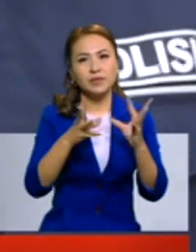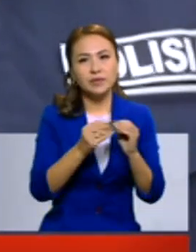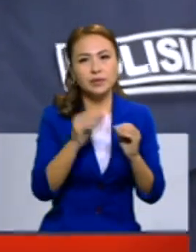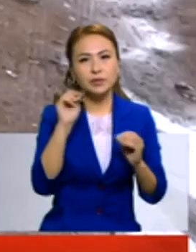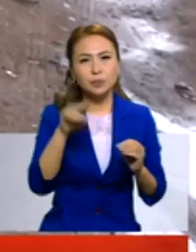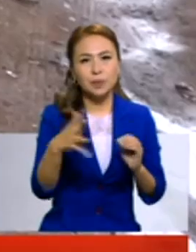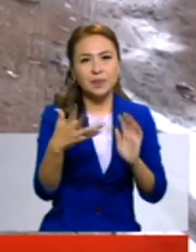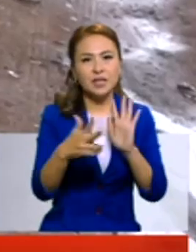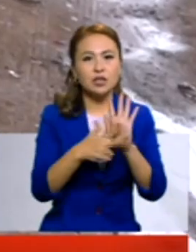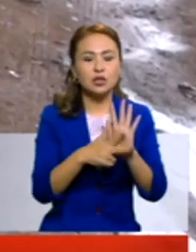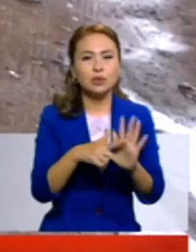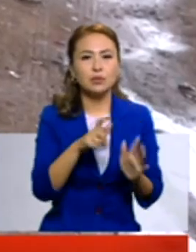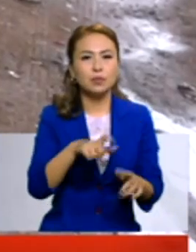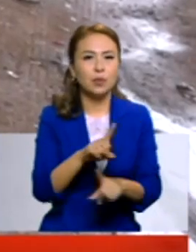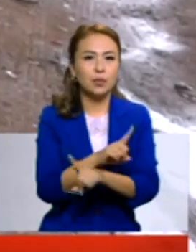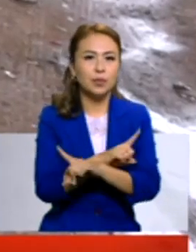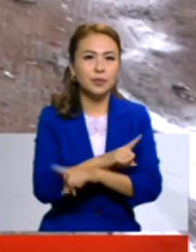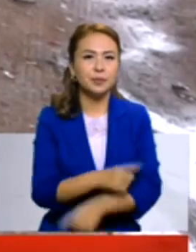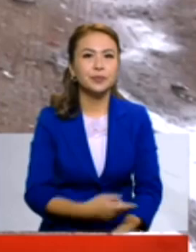адам көз жұмған.